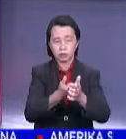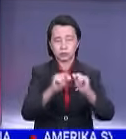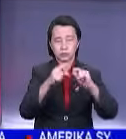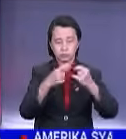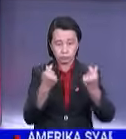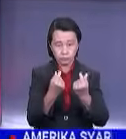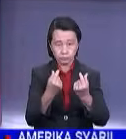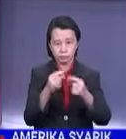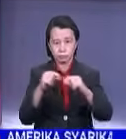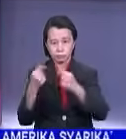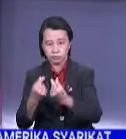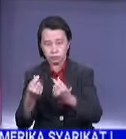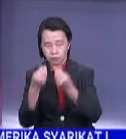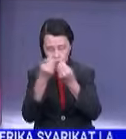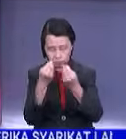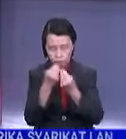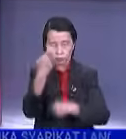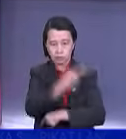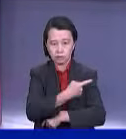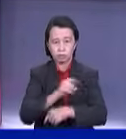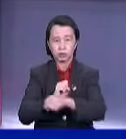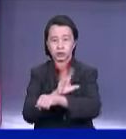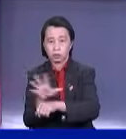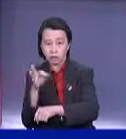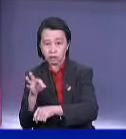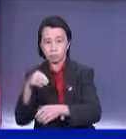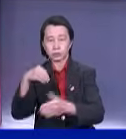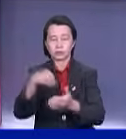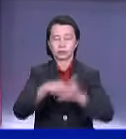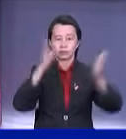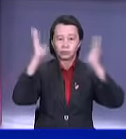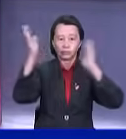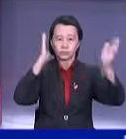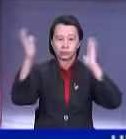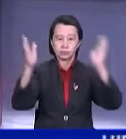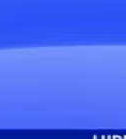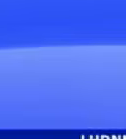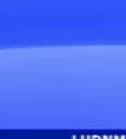diikuti statistik harian komik 19 dalam